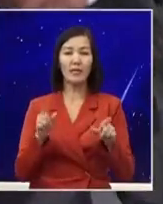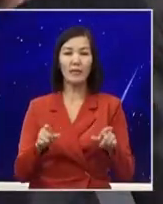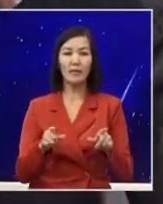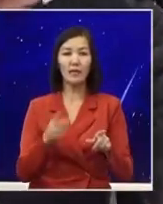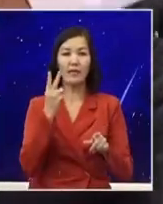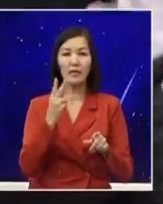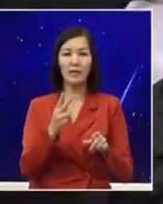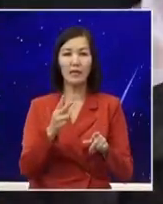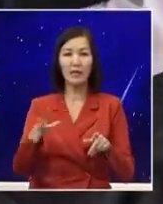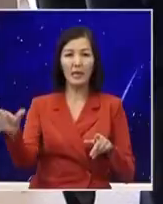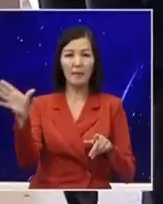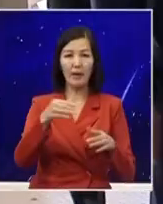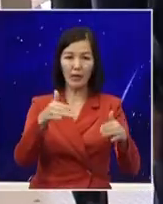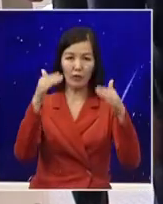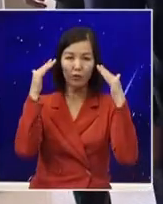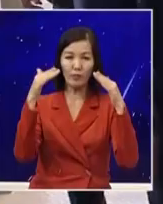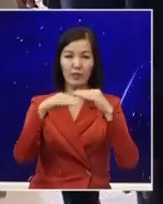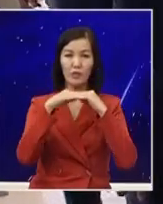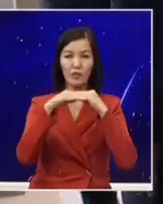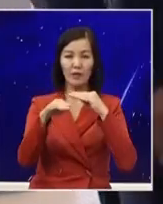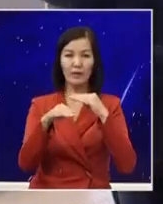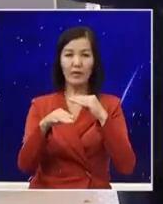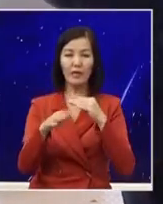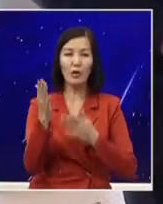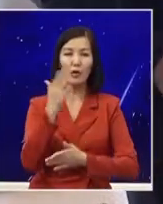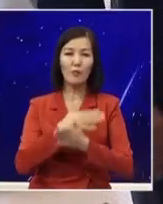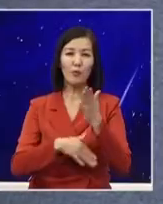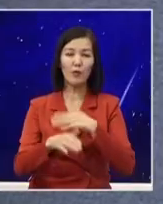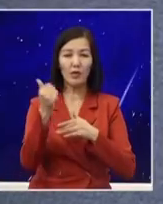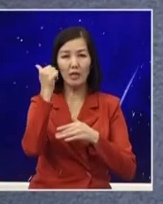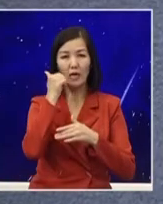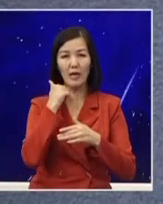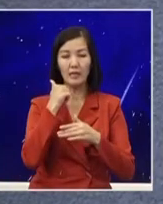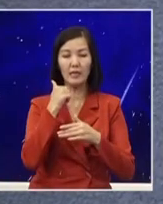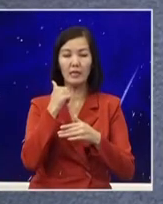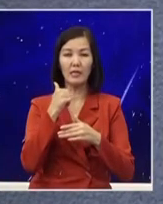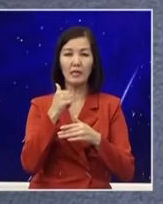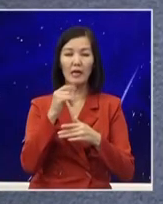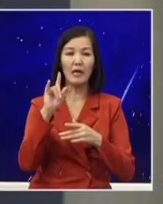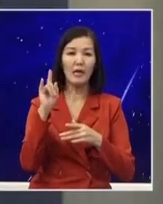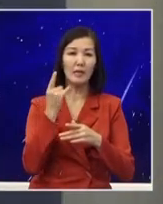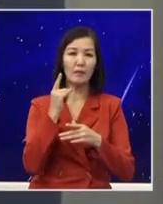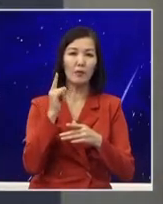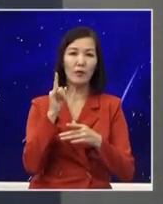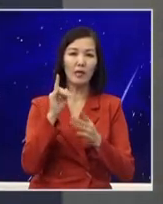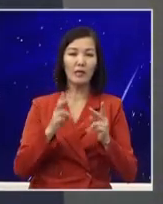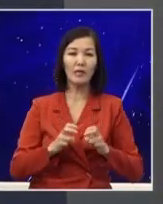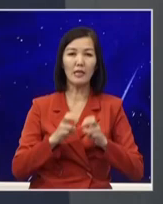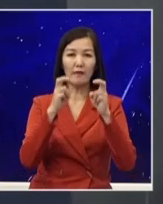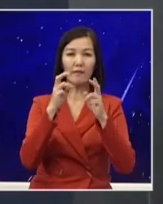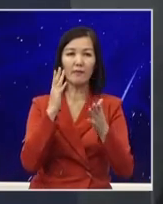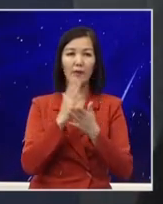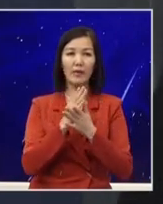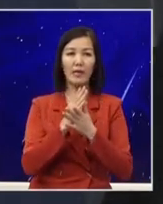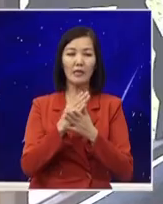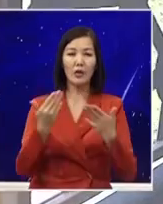қапталы да төбесі де жабық. Баспалдақтары жайлы. Мүгедектер мен қарттар, бала көтерген аналар үшін қос лифті бар. Нысан күтіміне